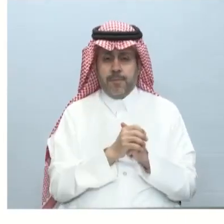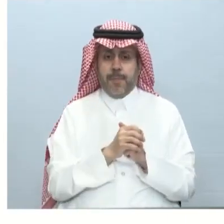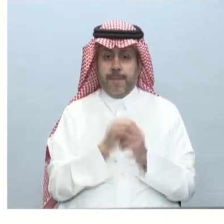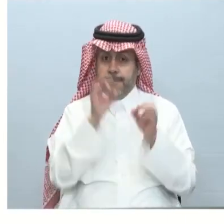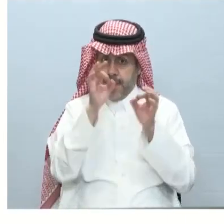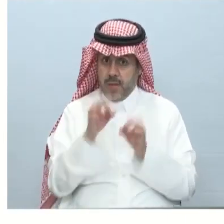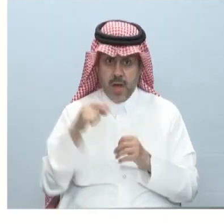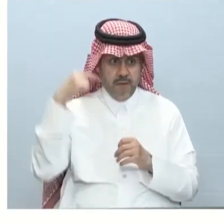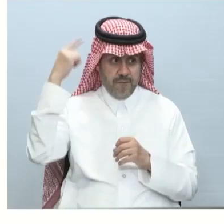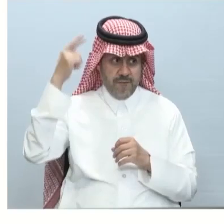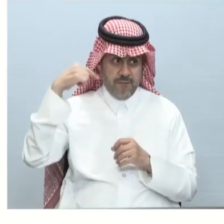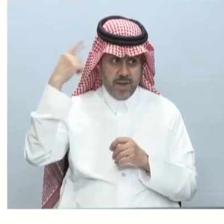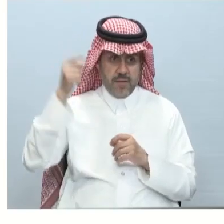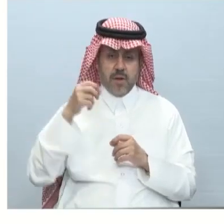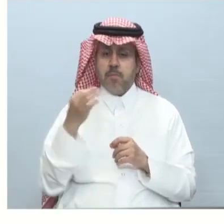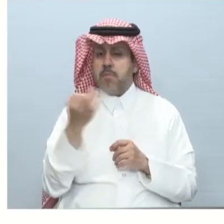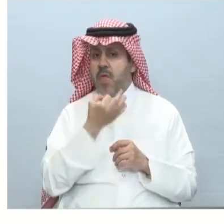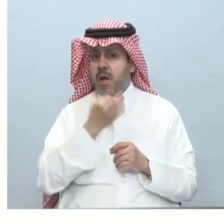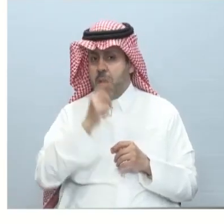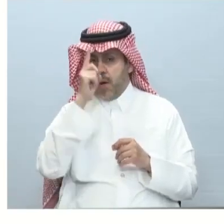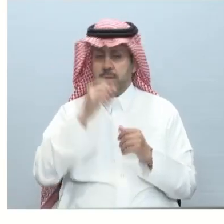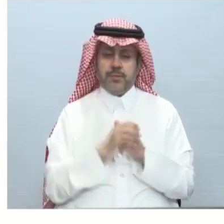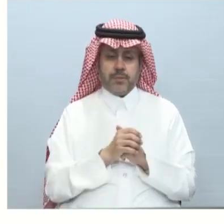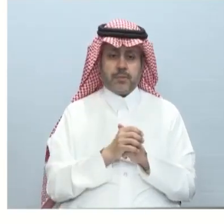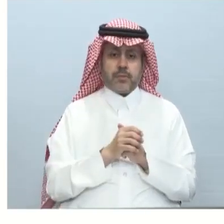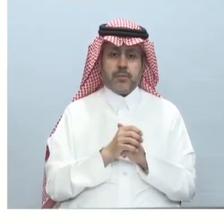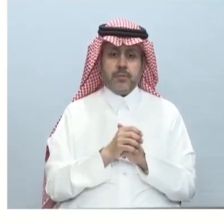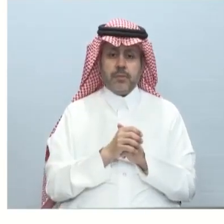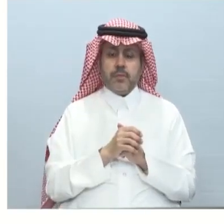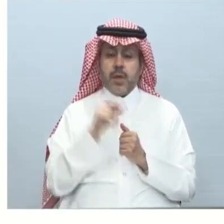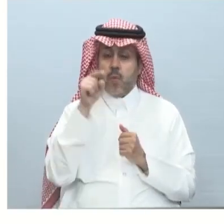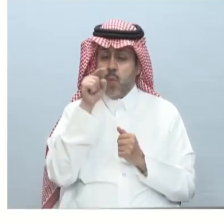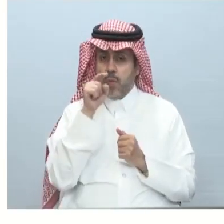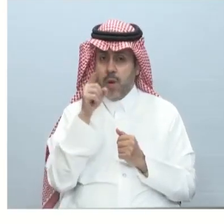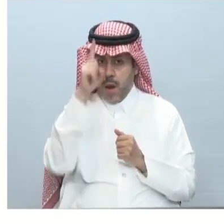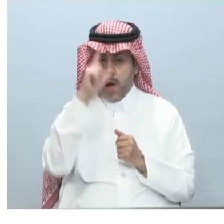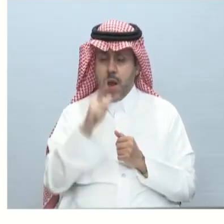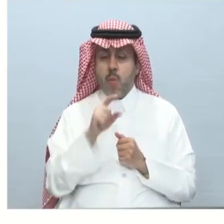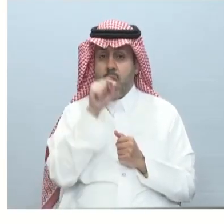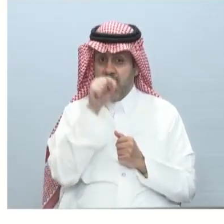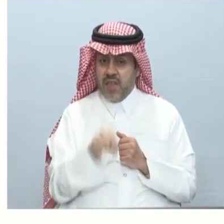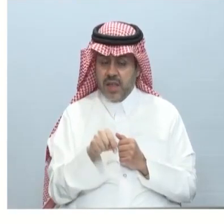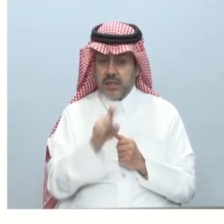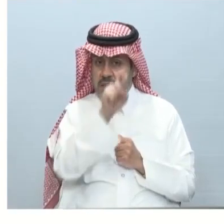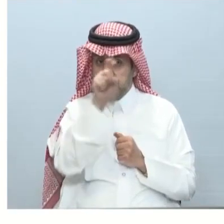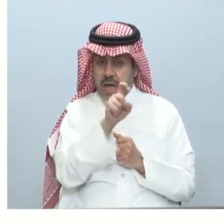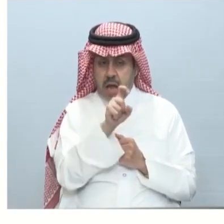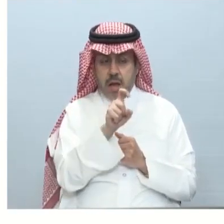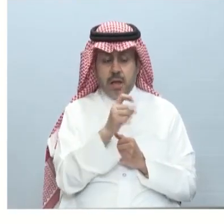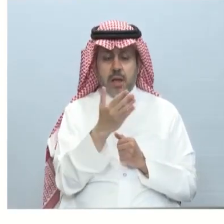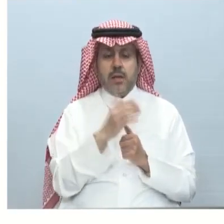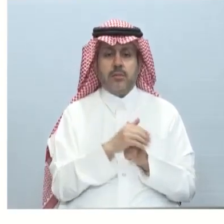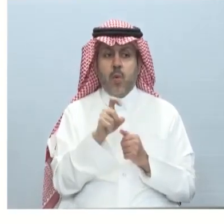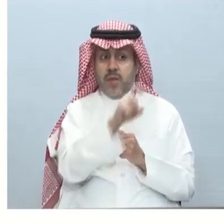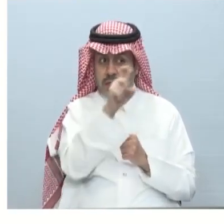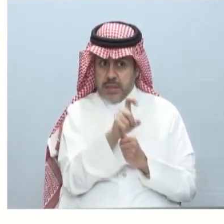الايه انظروا ماذا قال الله واذا سالك انظروا معي ماذا قال